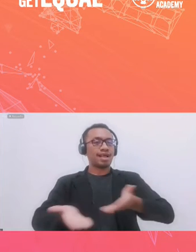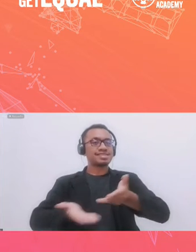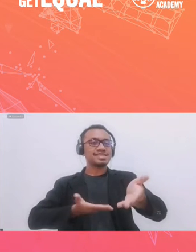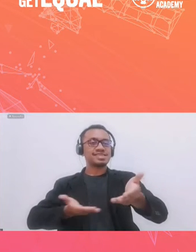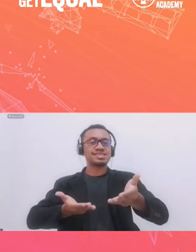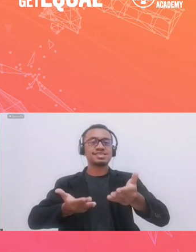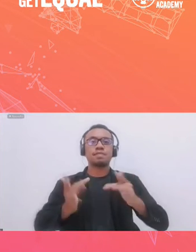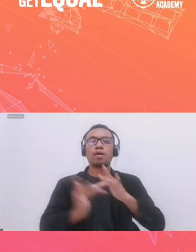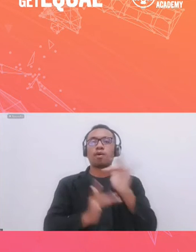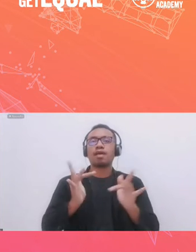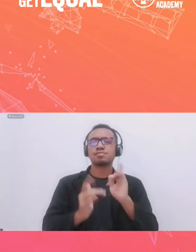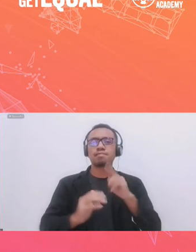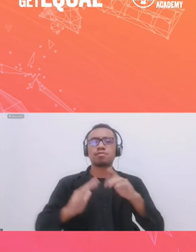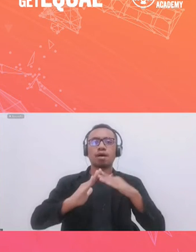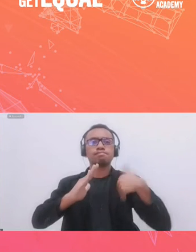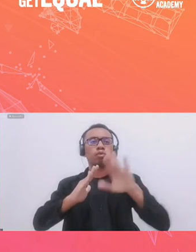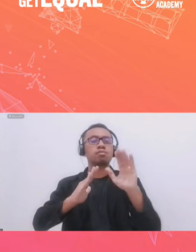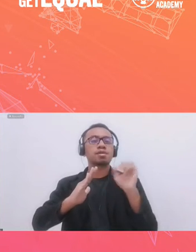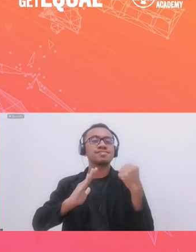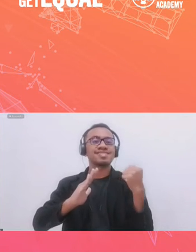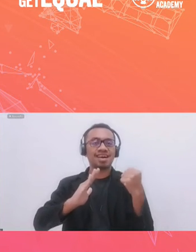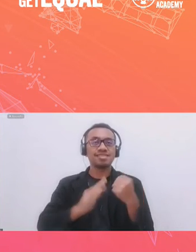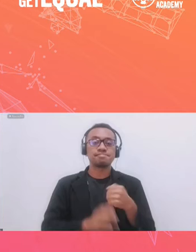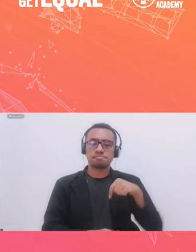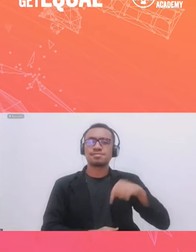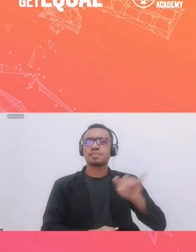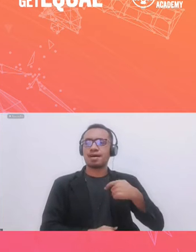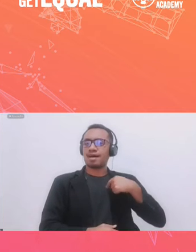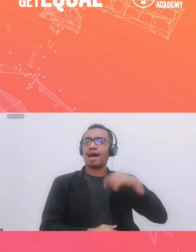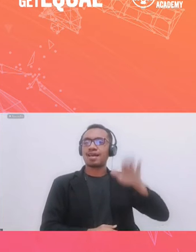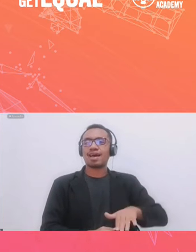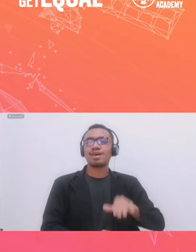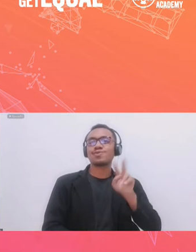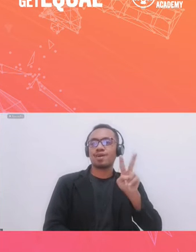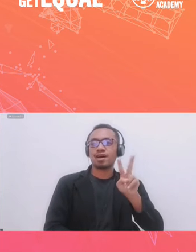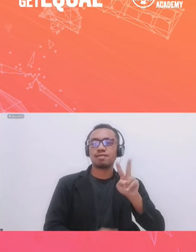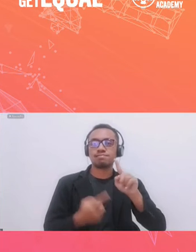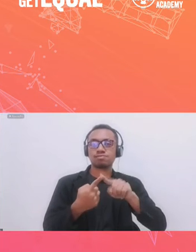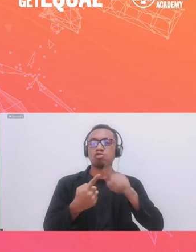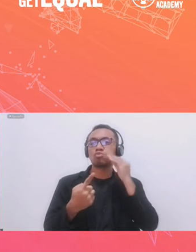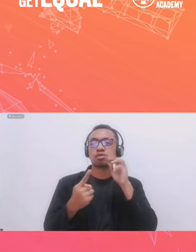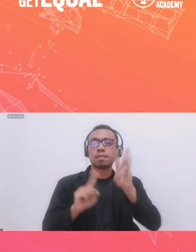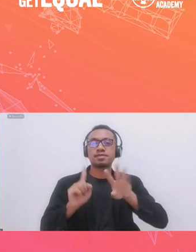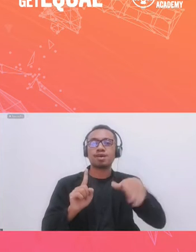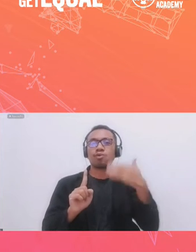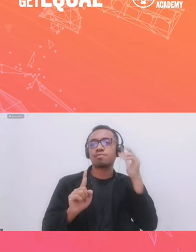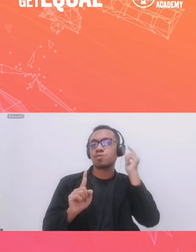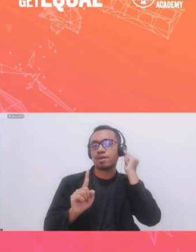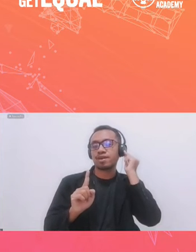termasuk anak-anak saya kebetulan ada 2 anak, yang satu perempuan umur 13 tahun. Nah, saya tanya juga ke